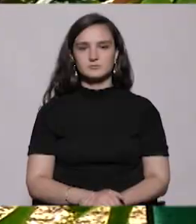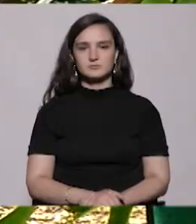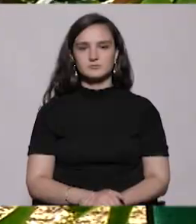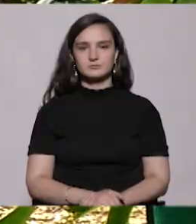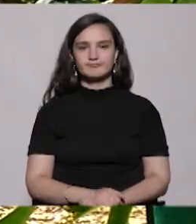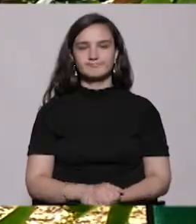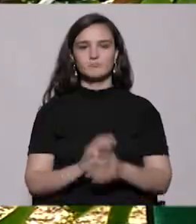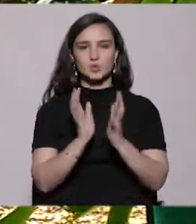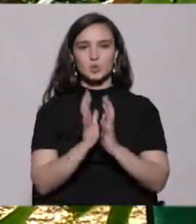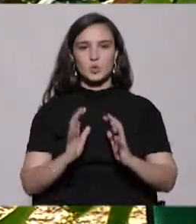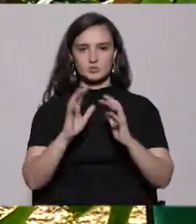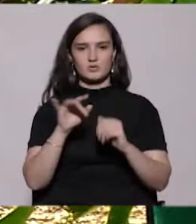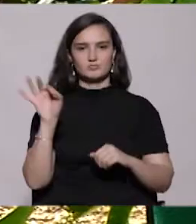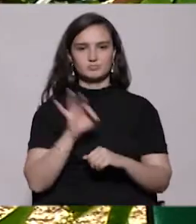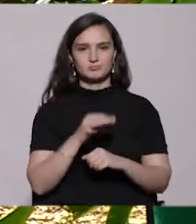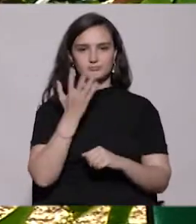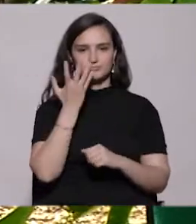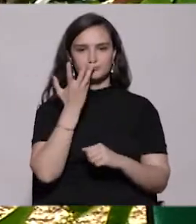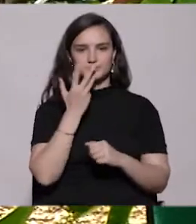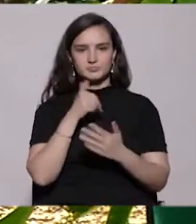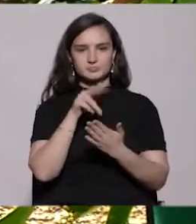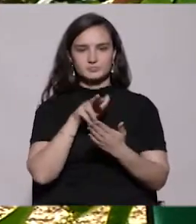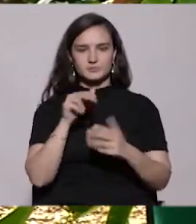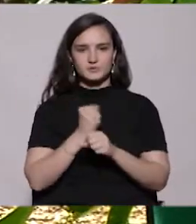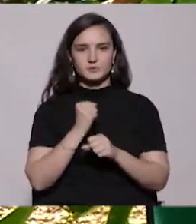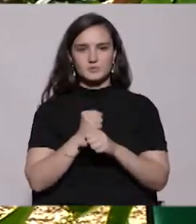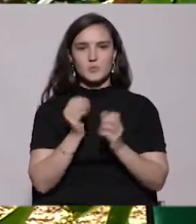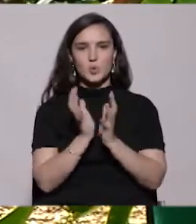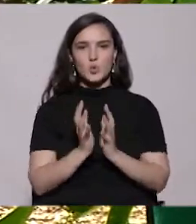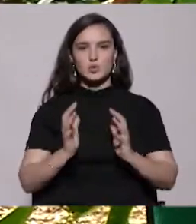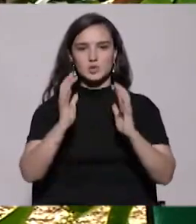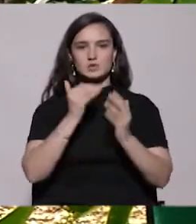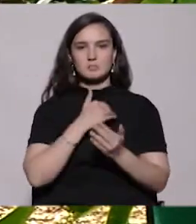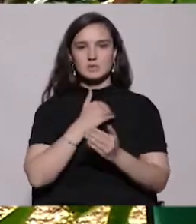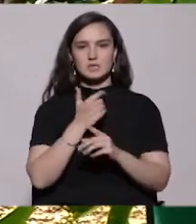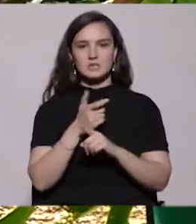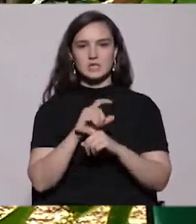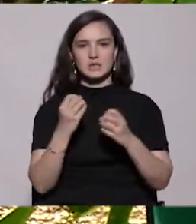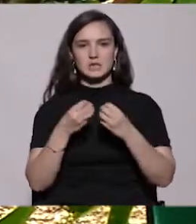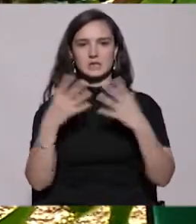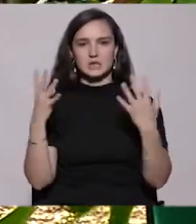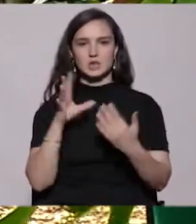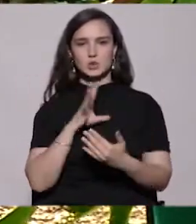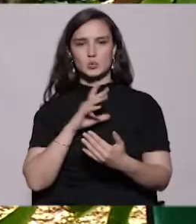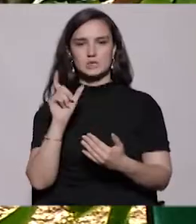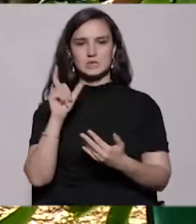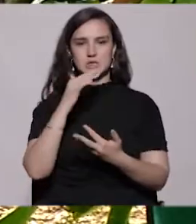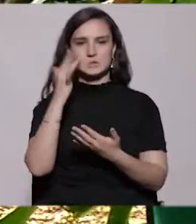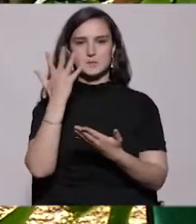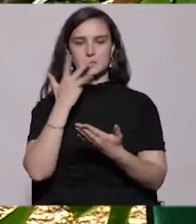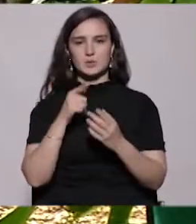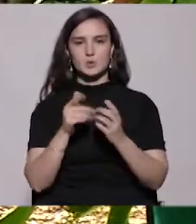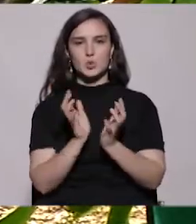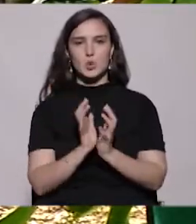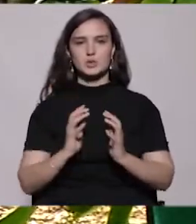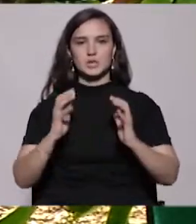ეხა ქოთანსაც ვთ გავაფერადებ. ქოთანი მე მინდა რომ იყოს ძალიან ღია ცისფერი. ეს